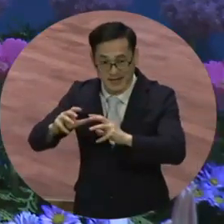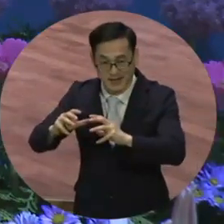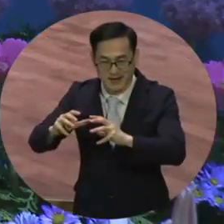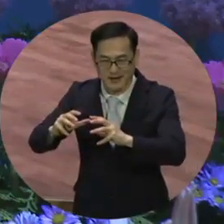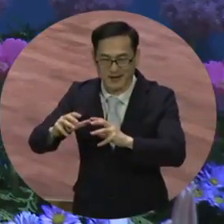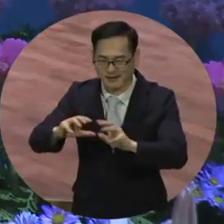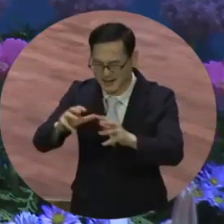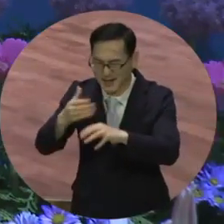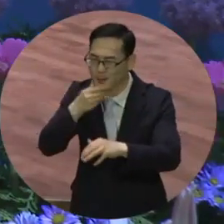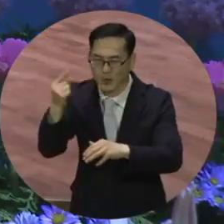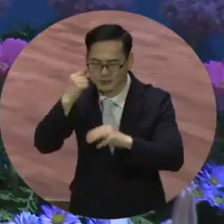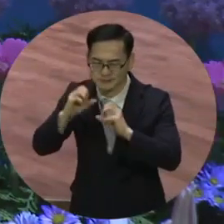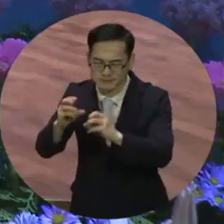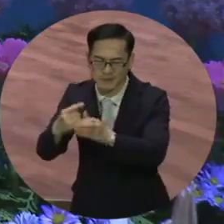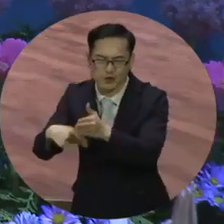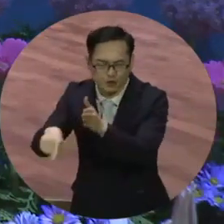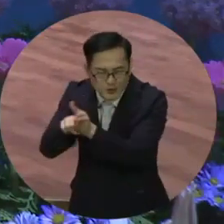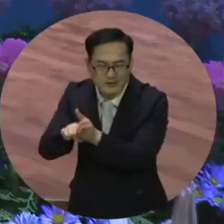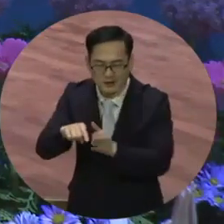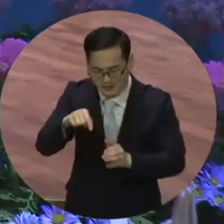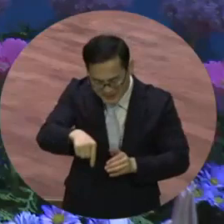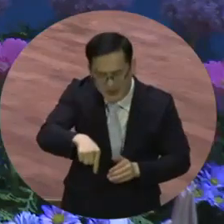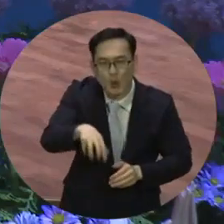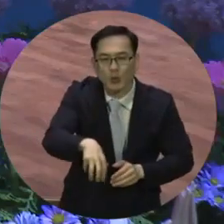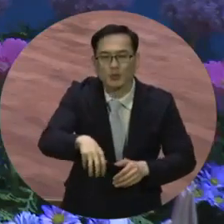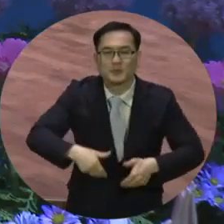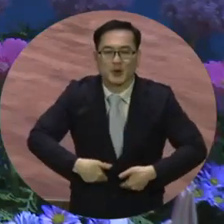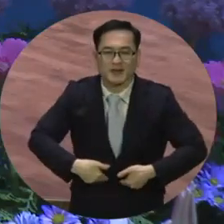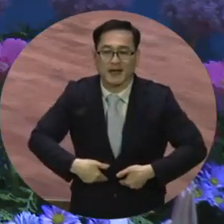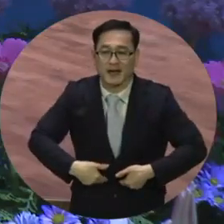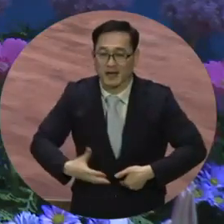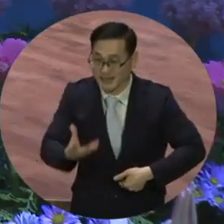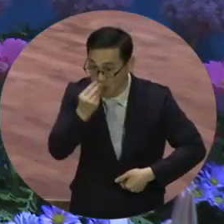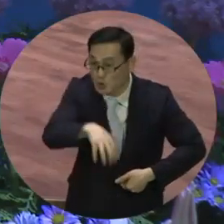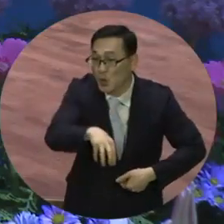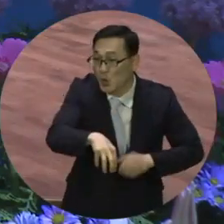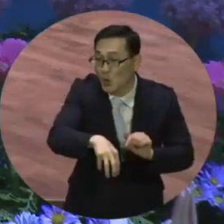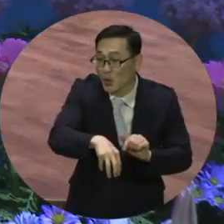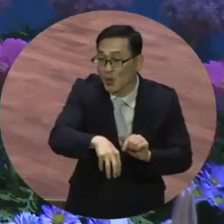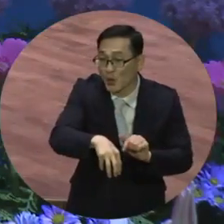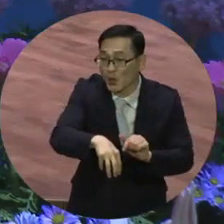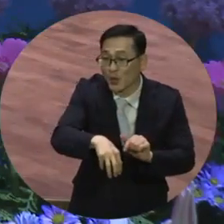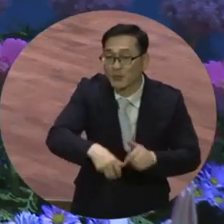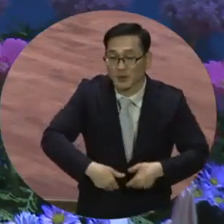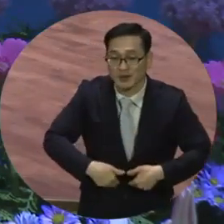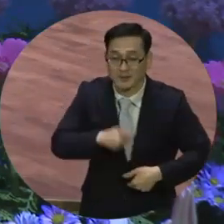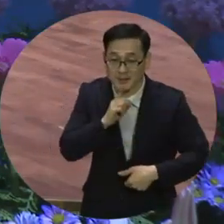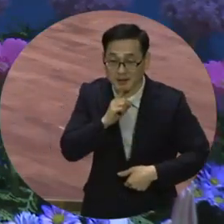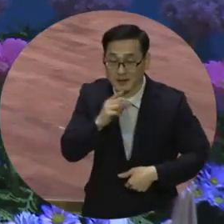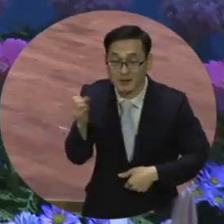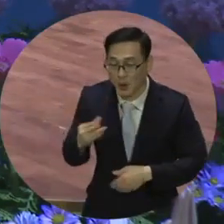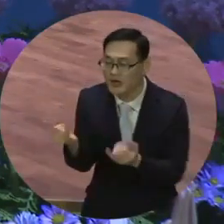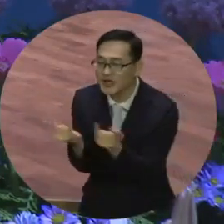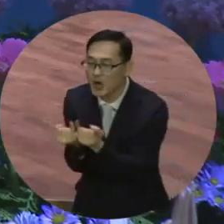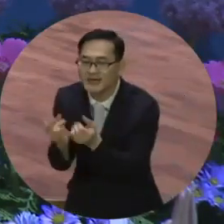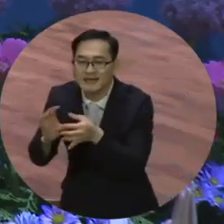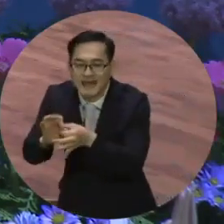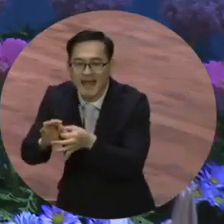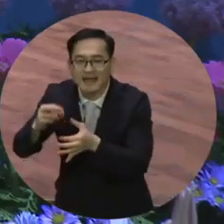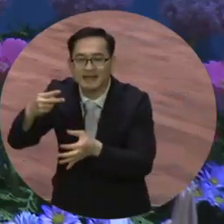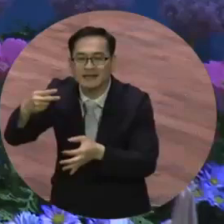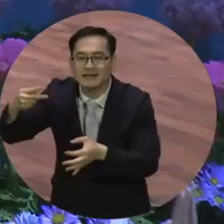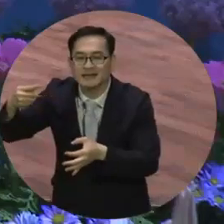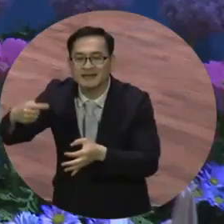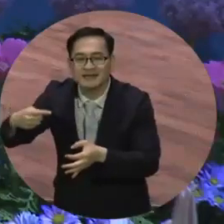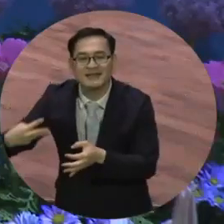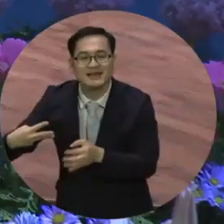237 나라 살리는 성전이 돼야 함을 강조하는 거예요. 그리고 여인의 뜰이라고 했었어요. 여인의 뜰은 여기는요